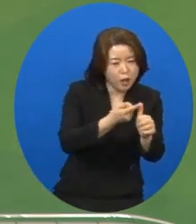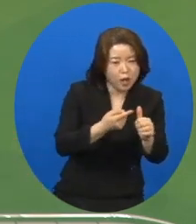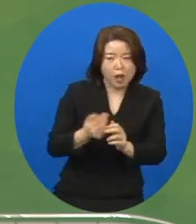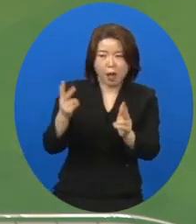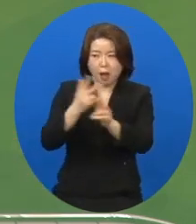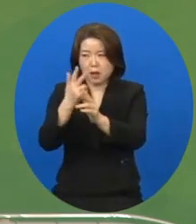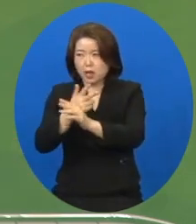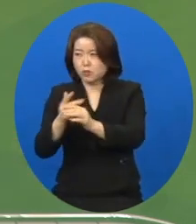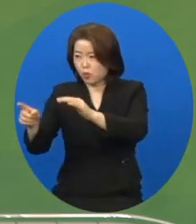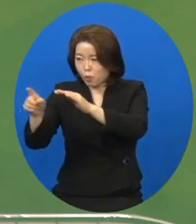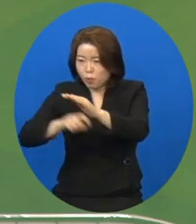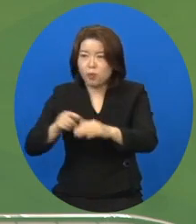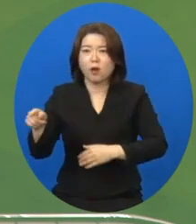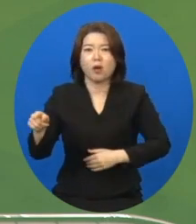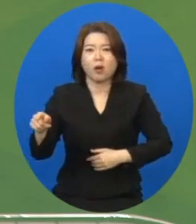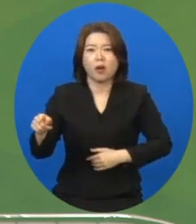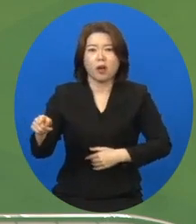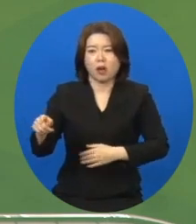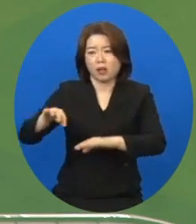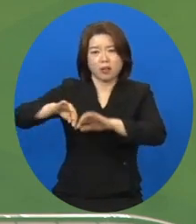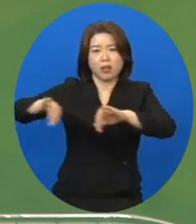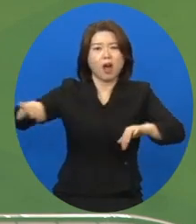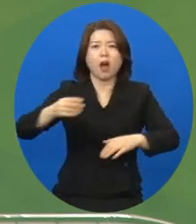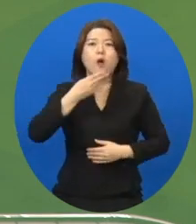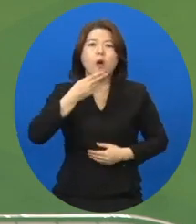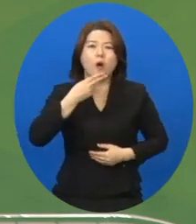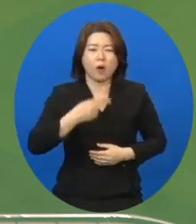그 사람들이나 다를 바가 뭐 있나요?